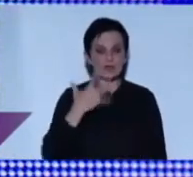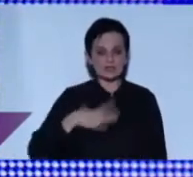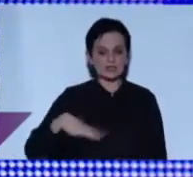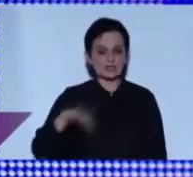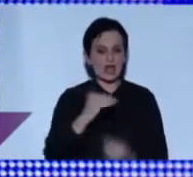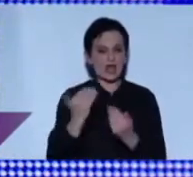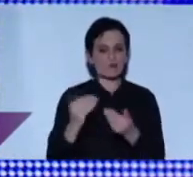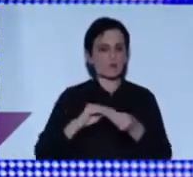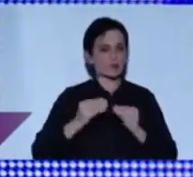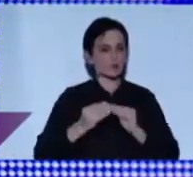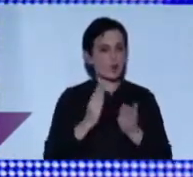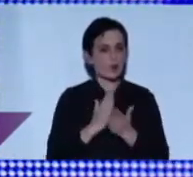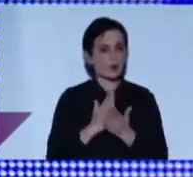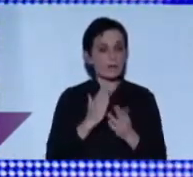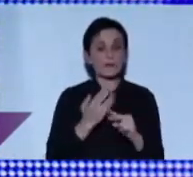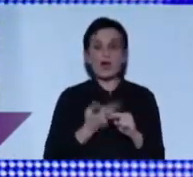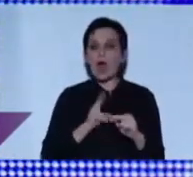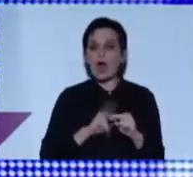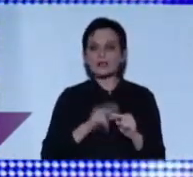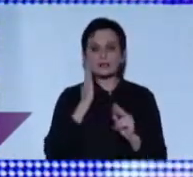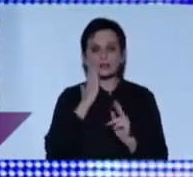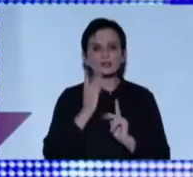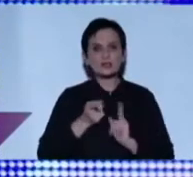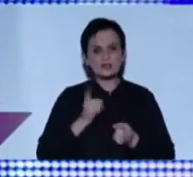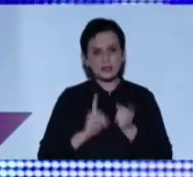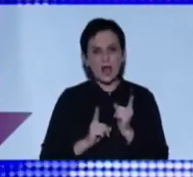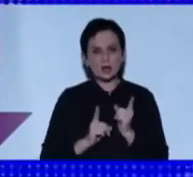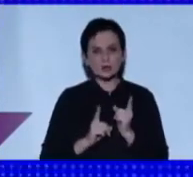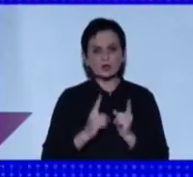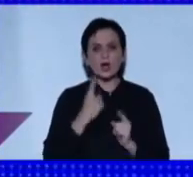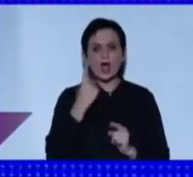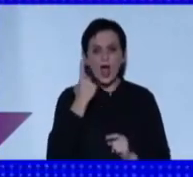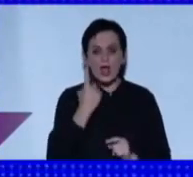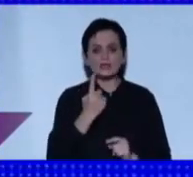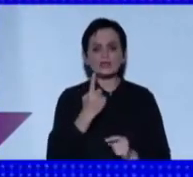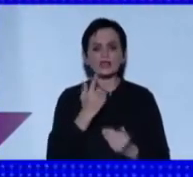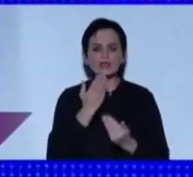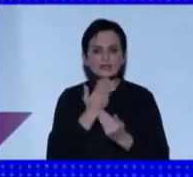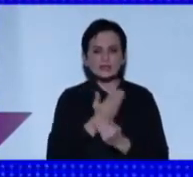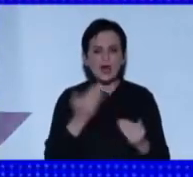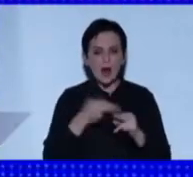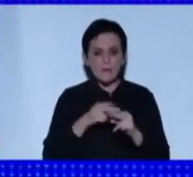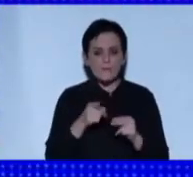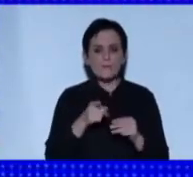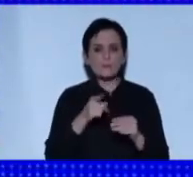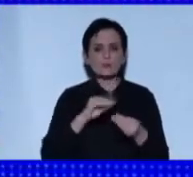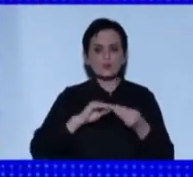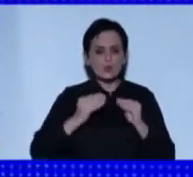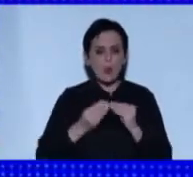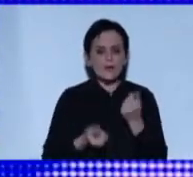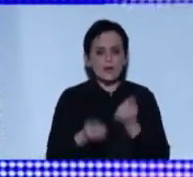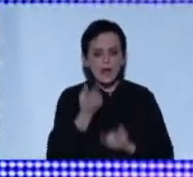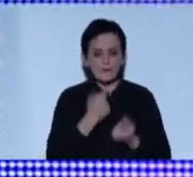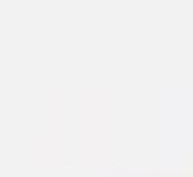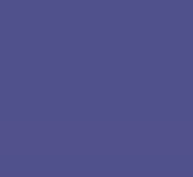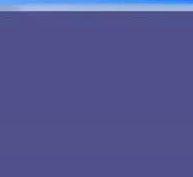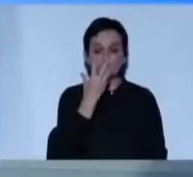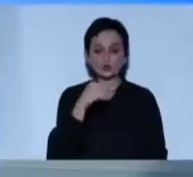და ეს რეალურად ერთხელ სამუდამოდ ამოძირკავს ამ პრობლემას